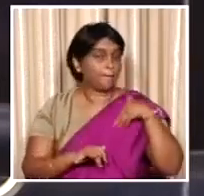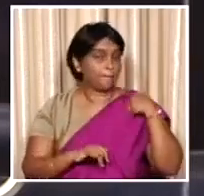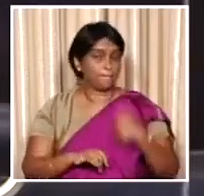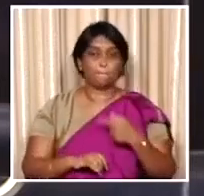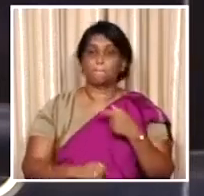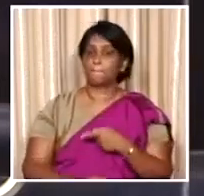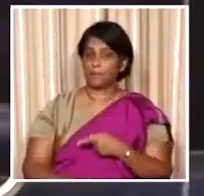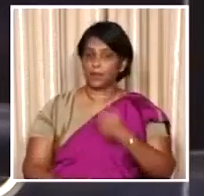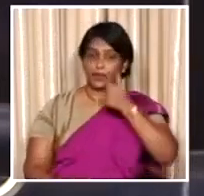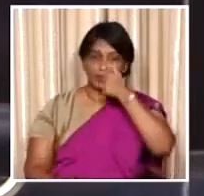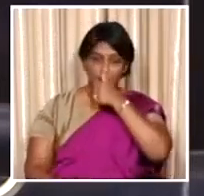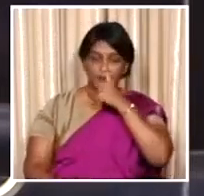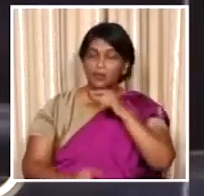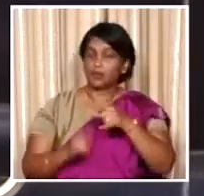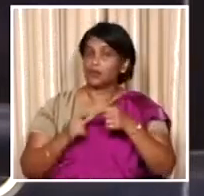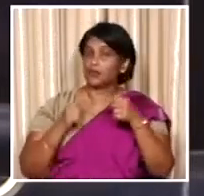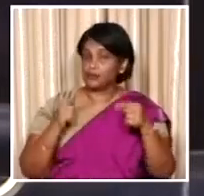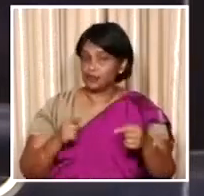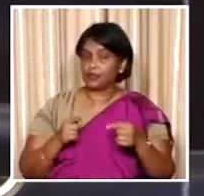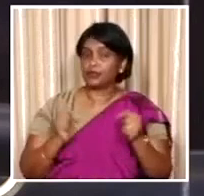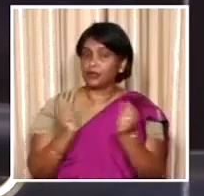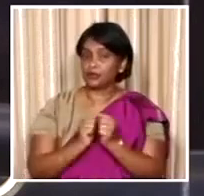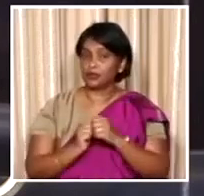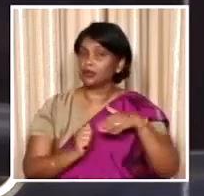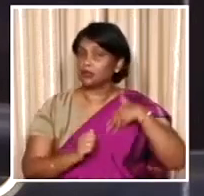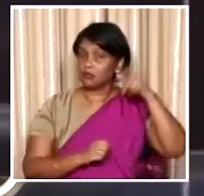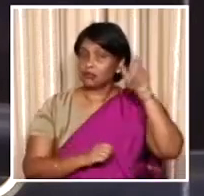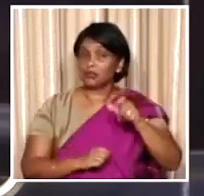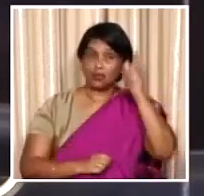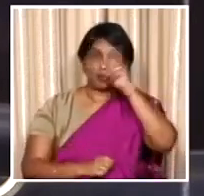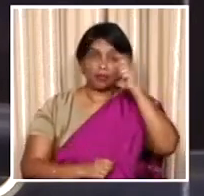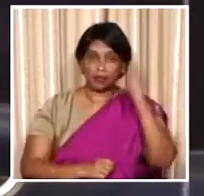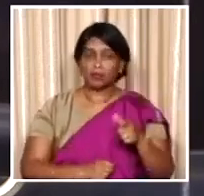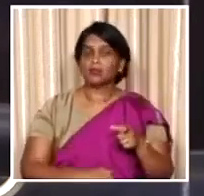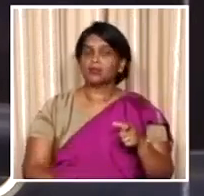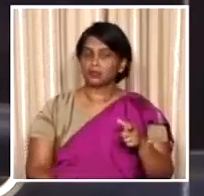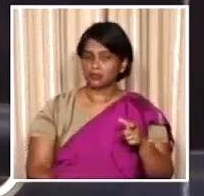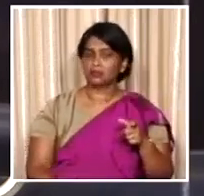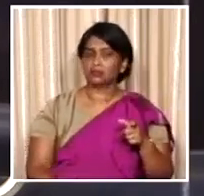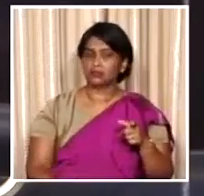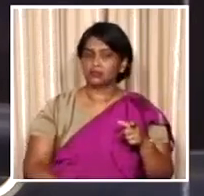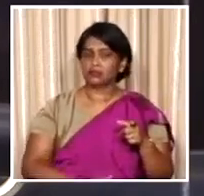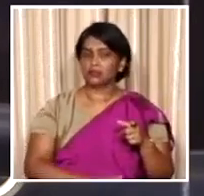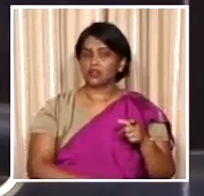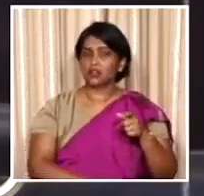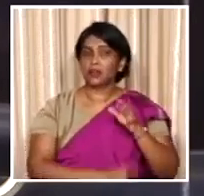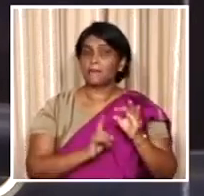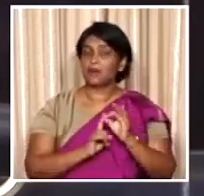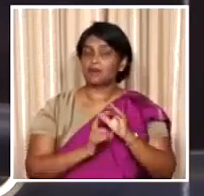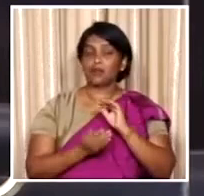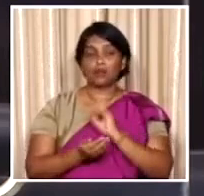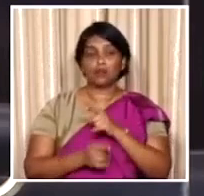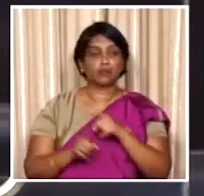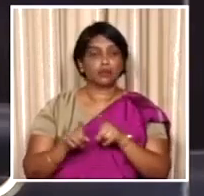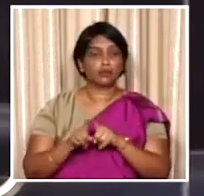කාරණාව දූෂණයට විරුද්ධව සටන් කරන ප්‍රධානියාගේ පඩිය මේක නම් හරි පුද්ගලිකංශයේ සාමාන්‍ය